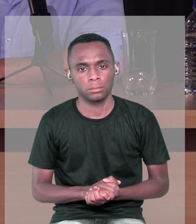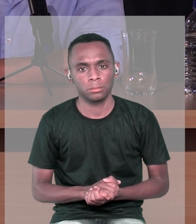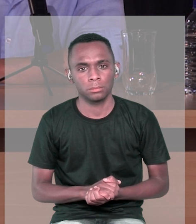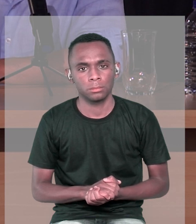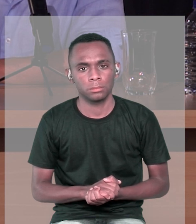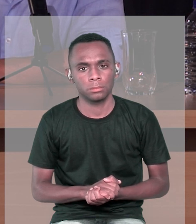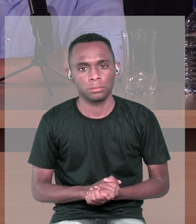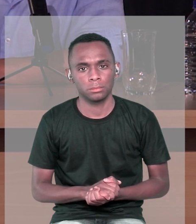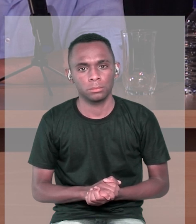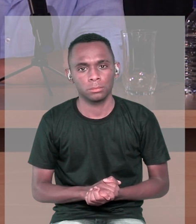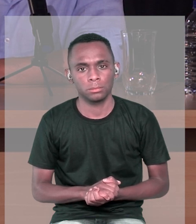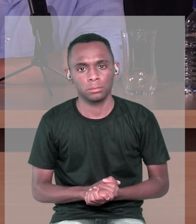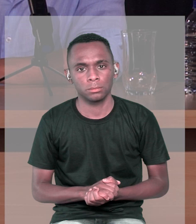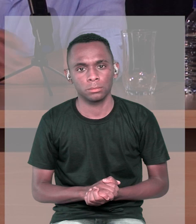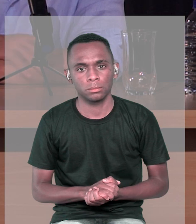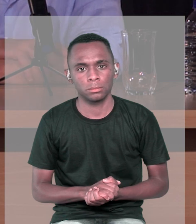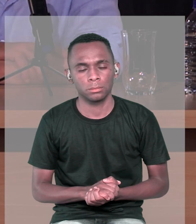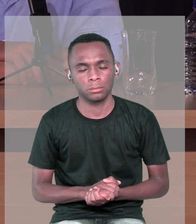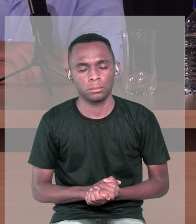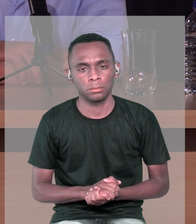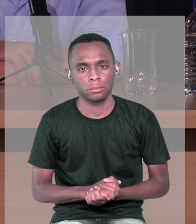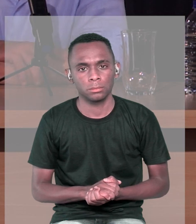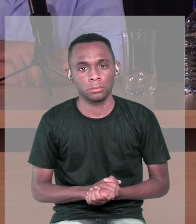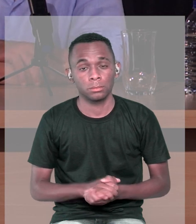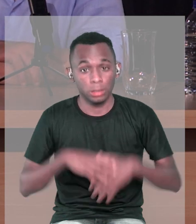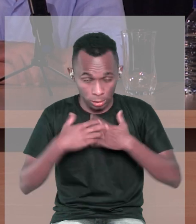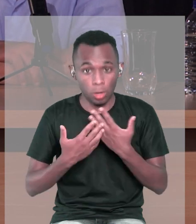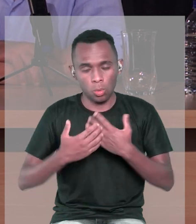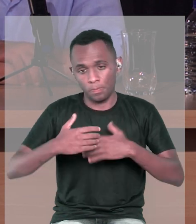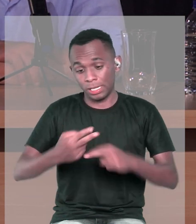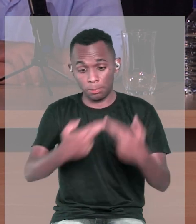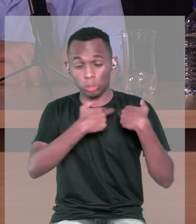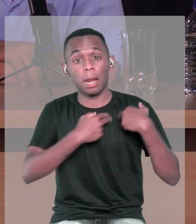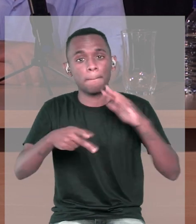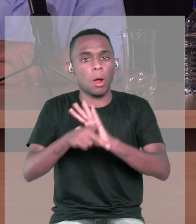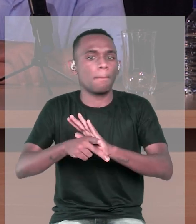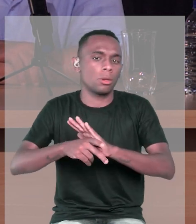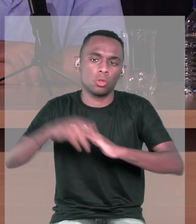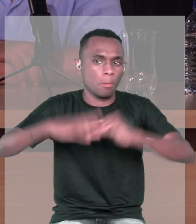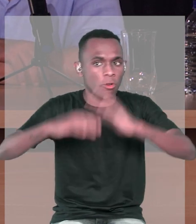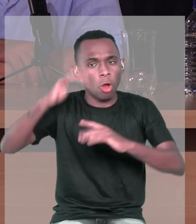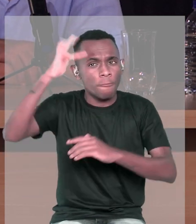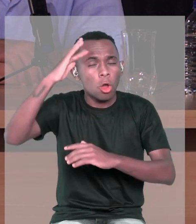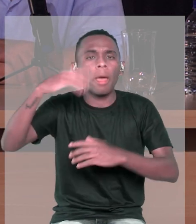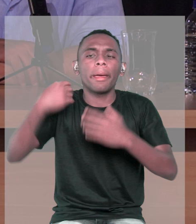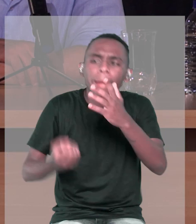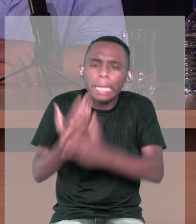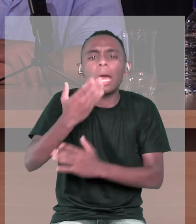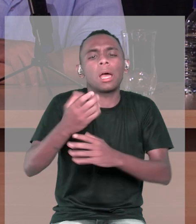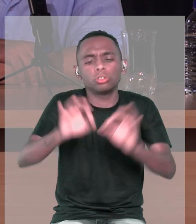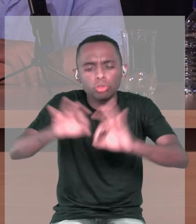notre travail à nous, c'est de construire des concepts. O trabalho do filósofo é de construir conceitos. Então aqui eu vou construir